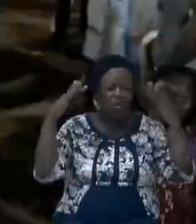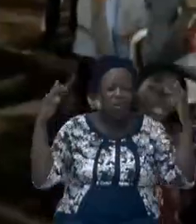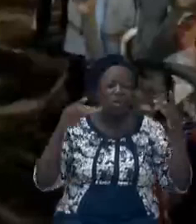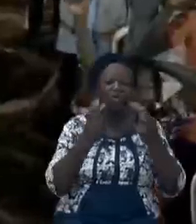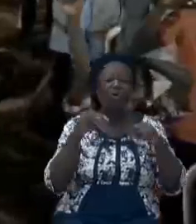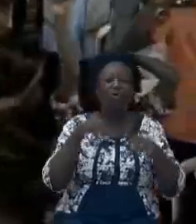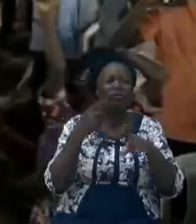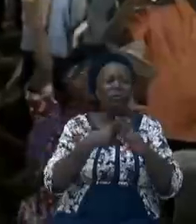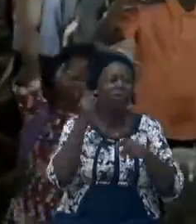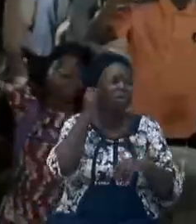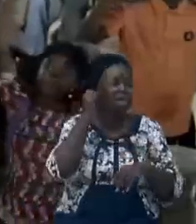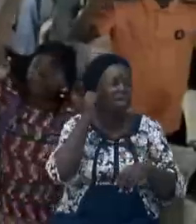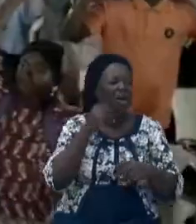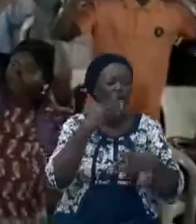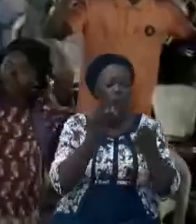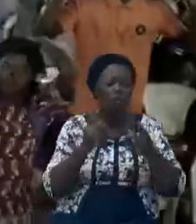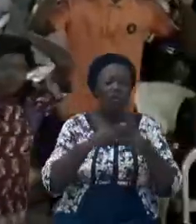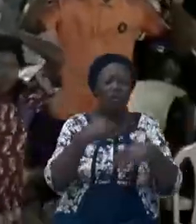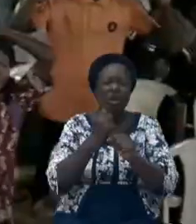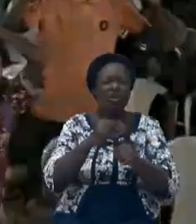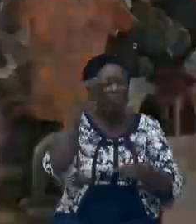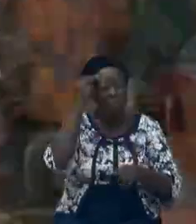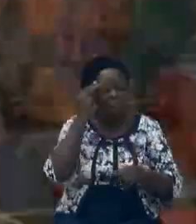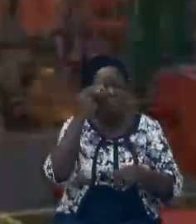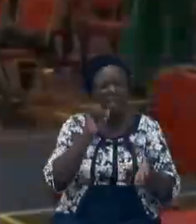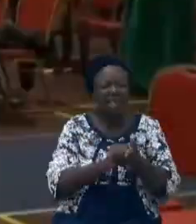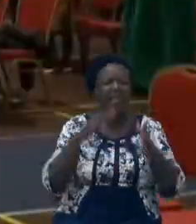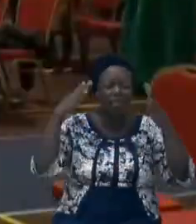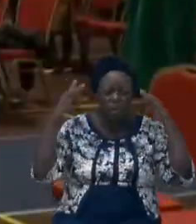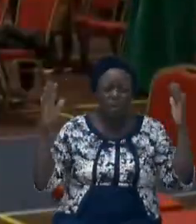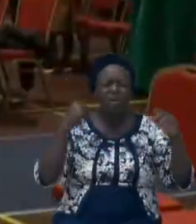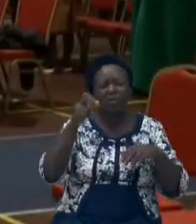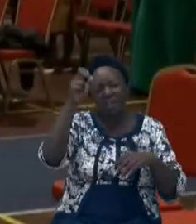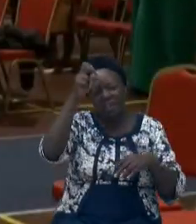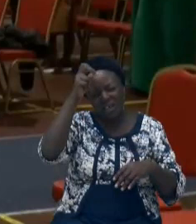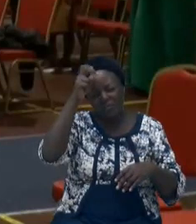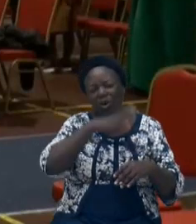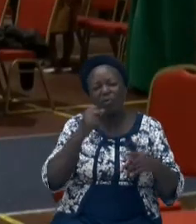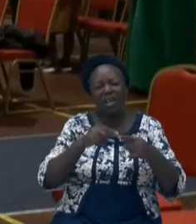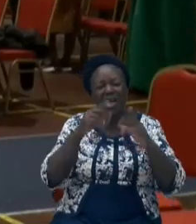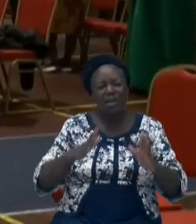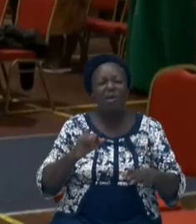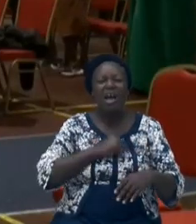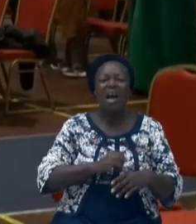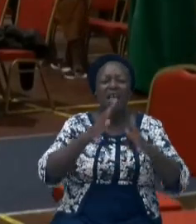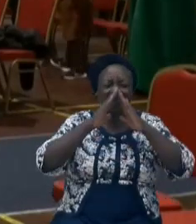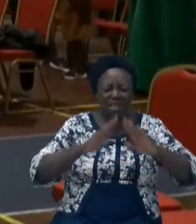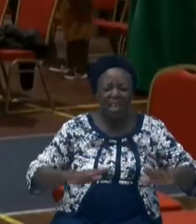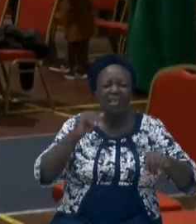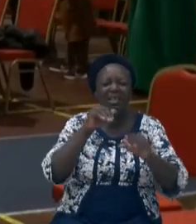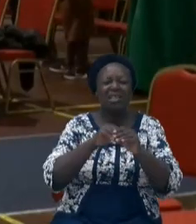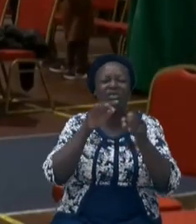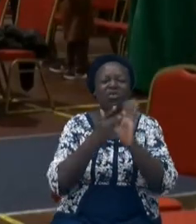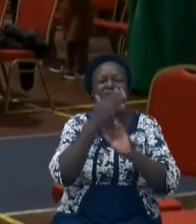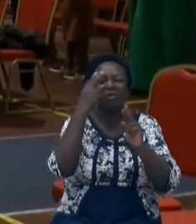jésus je prie que ces bruits coach en tendant à oreille qui veut te rendre fou que ces bruits